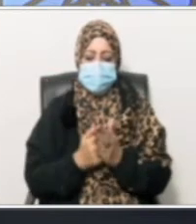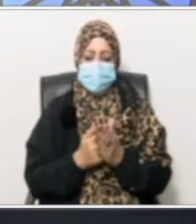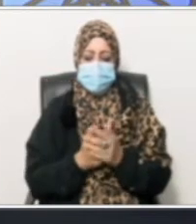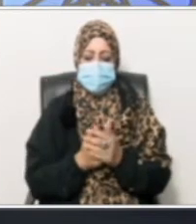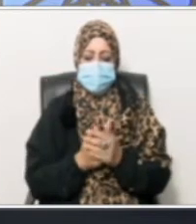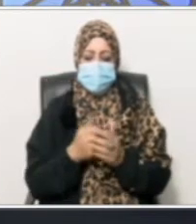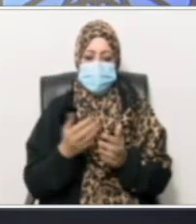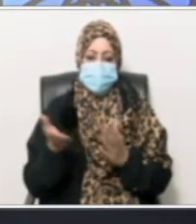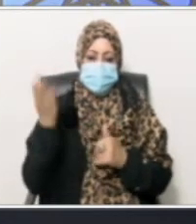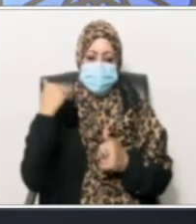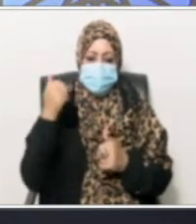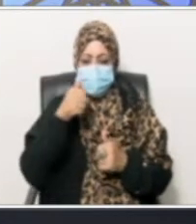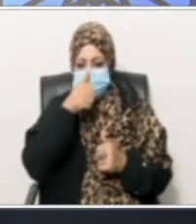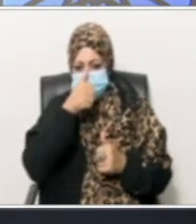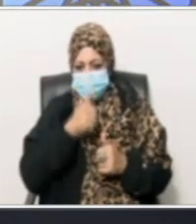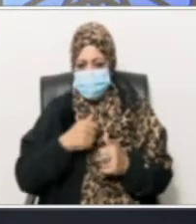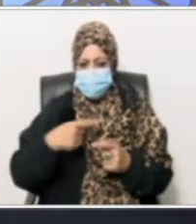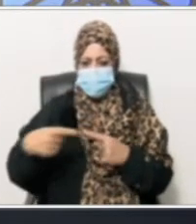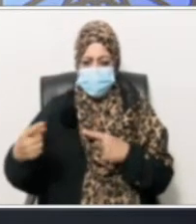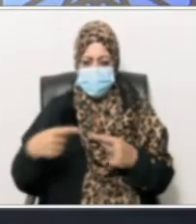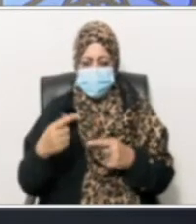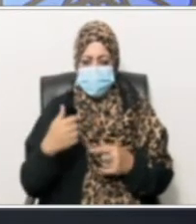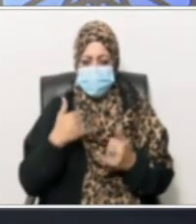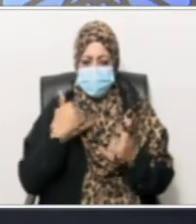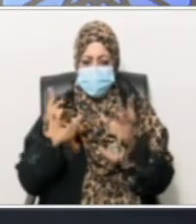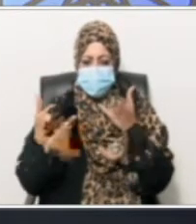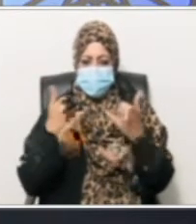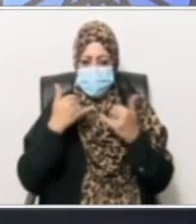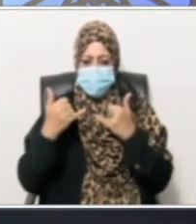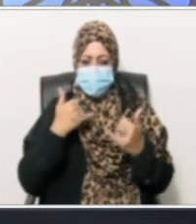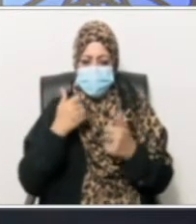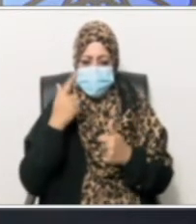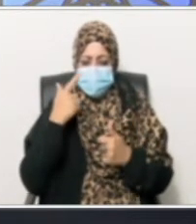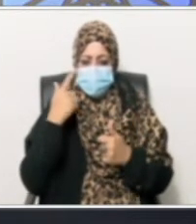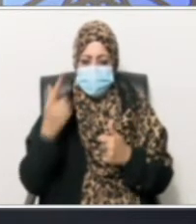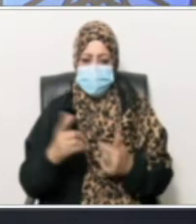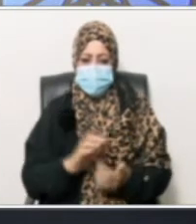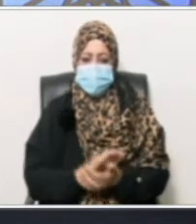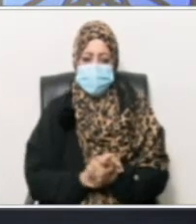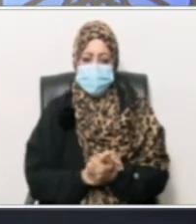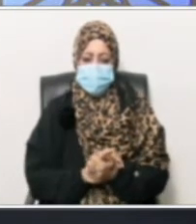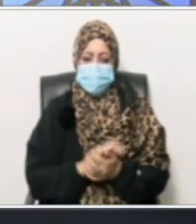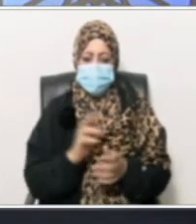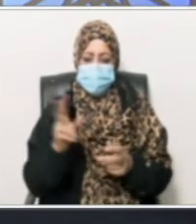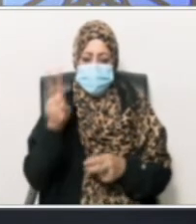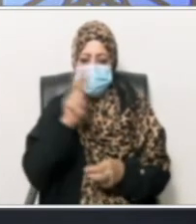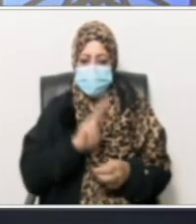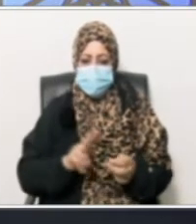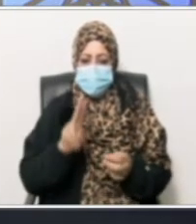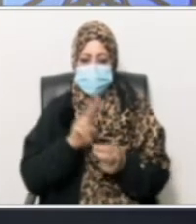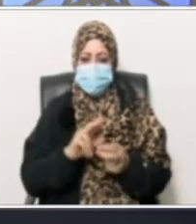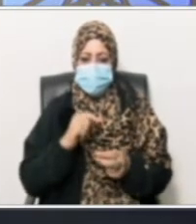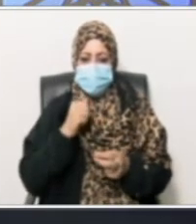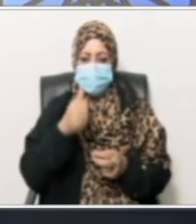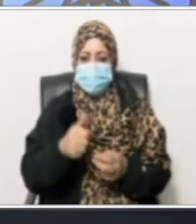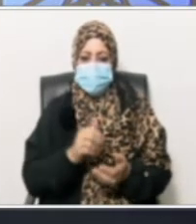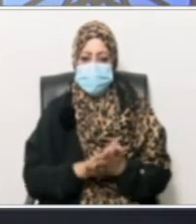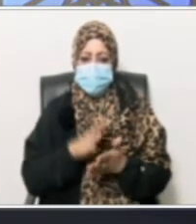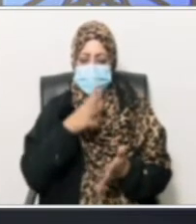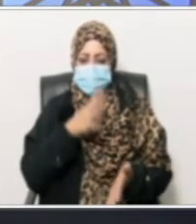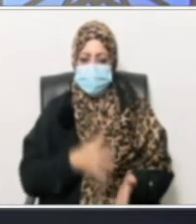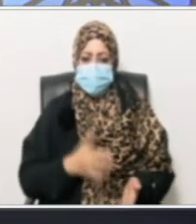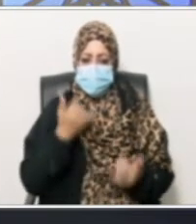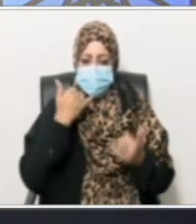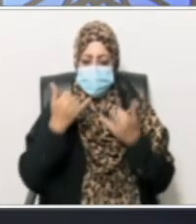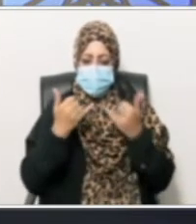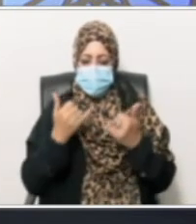فتت إجابتي، ما زوبتنيش حتى عليه السؤال يا عبد الفتاح. تفضل أخي مبروك، إيش هو سؤالك؟ سؤال المرة اللي فاتت